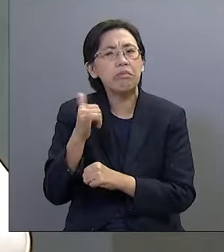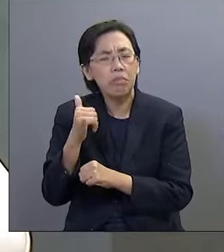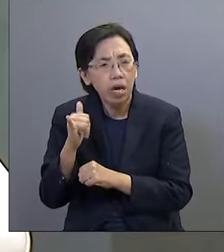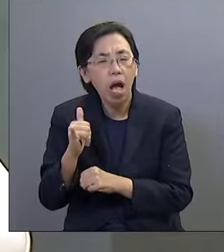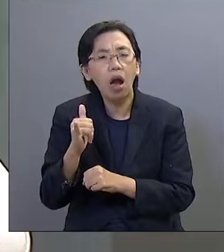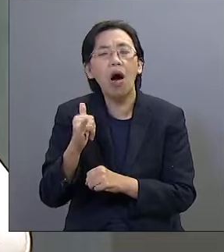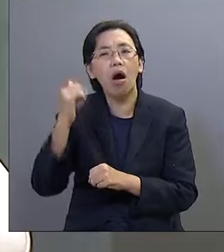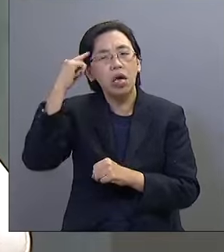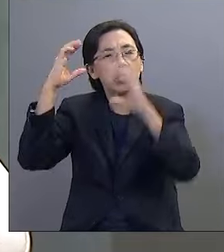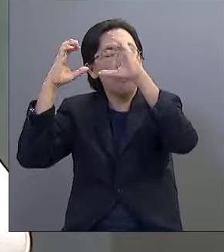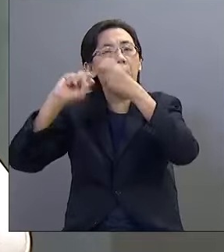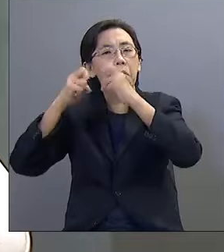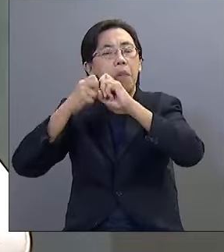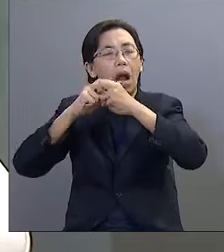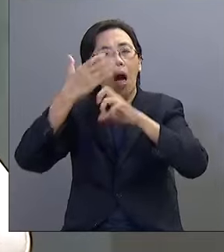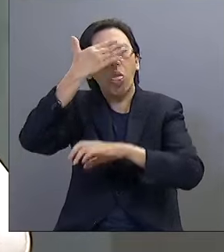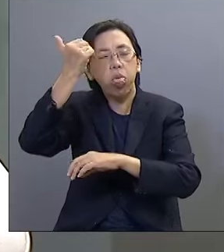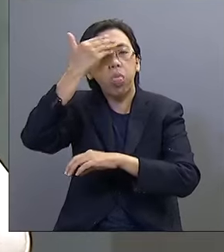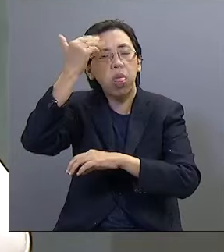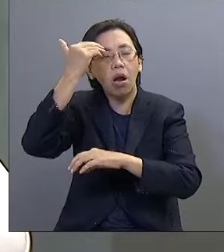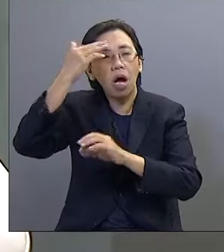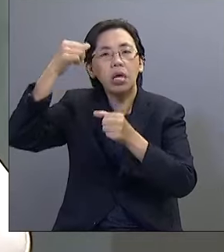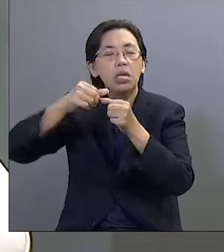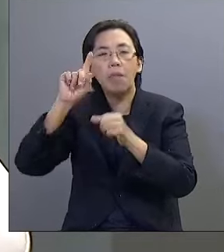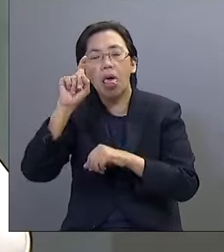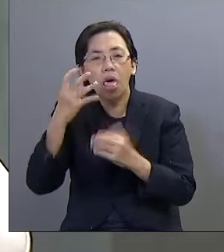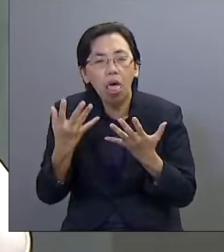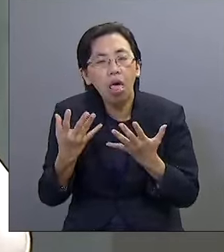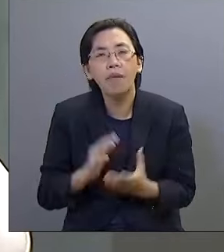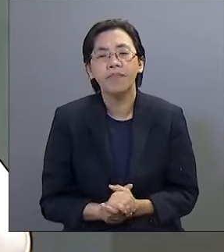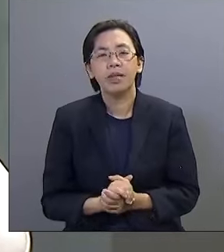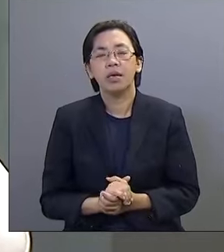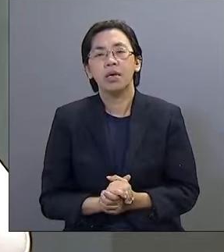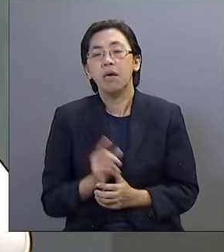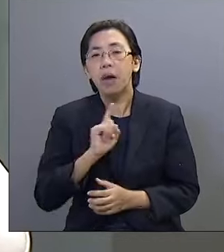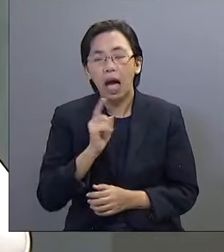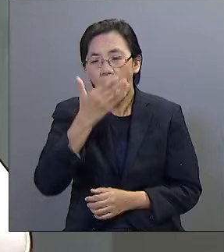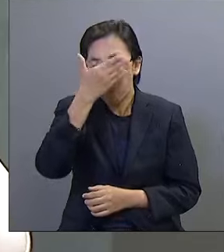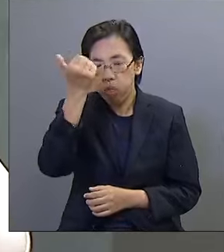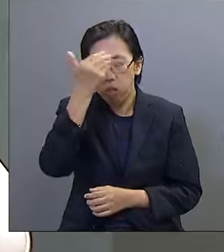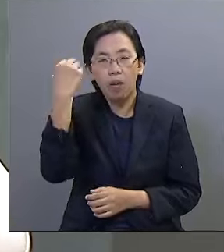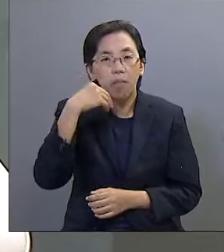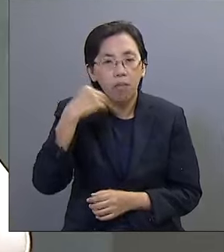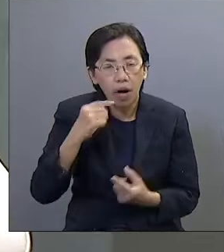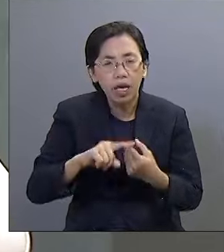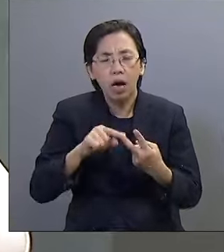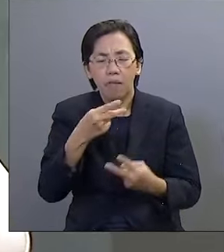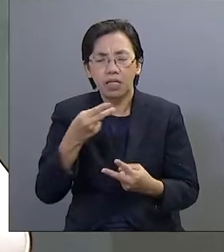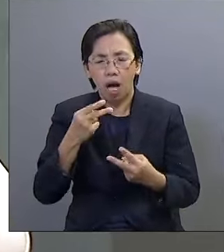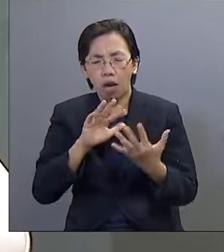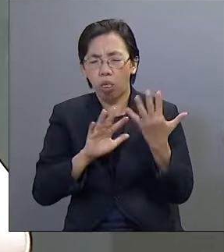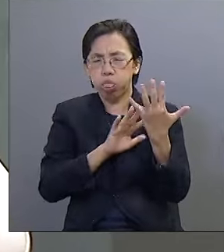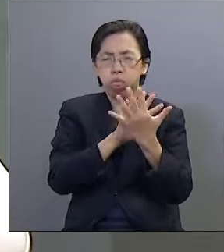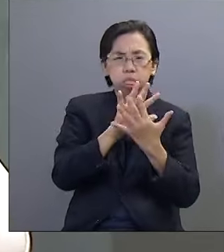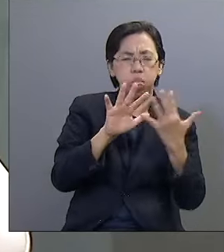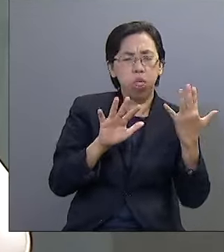าวะสมองเสื่อมต่างๆนะคะมันจะทำให้ร่างกายเรามีเรื่องของอันหนึ่งอาการหลงลืมการใช้ภาษาที่